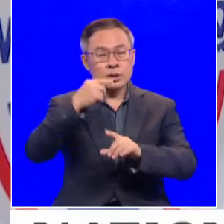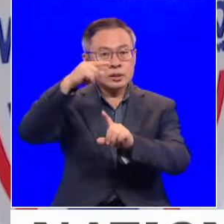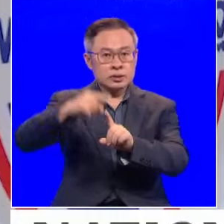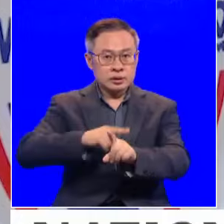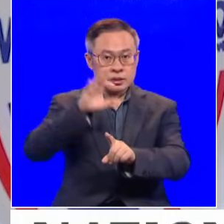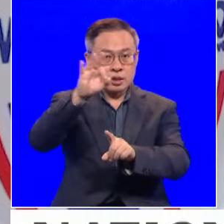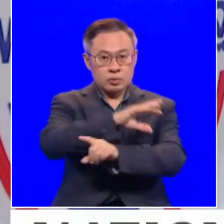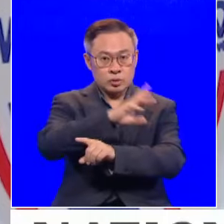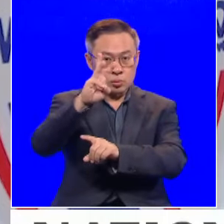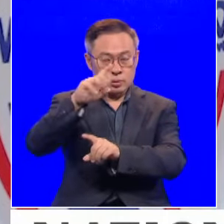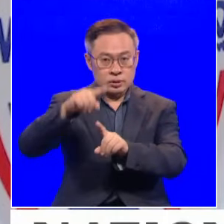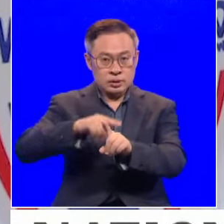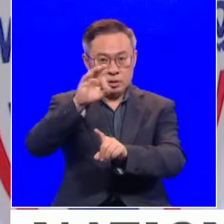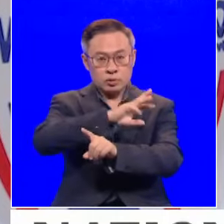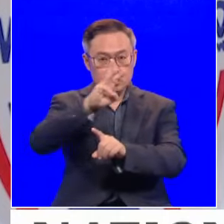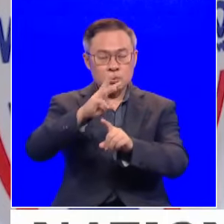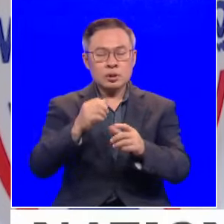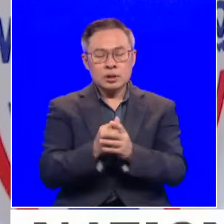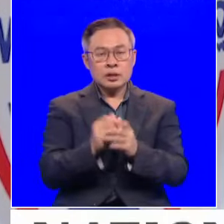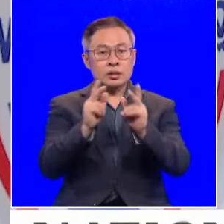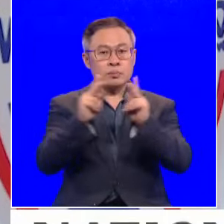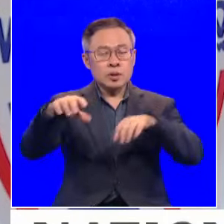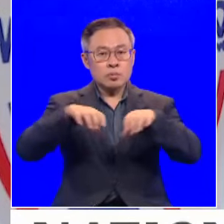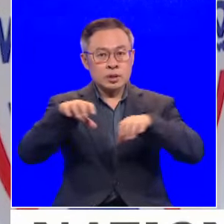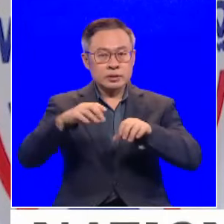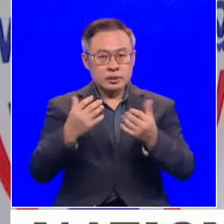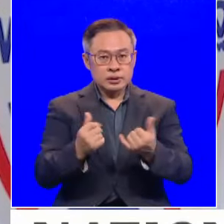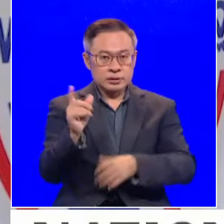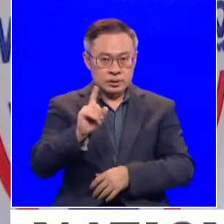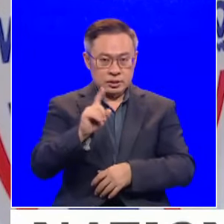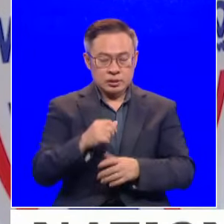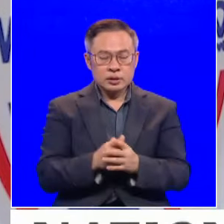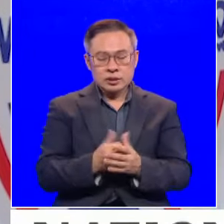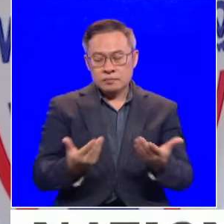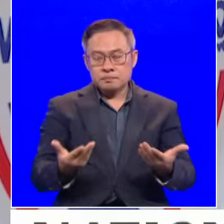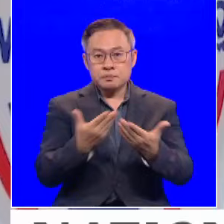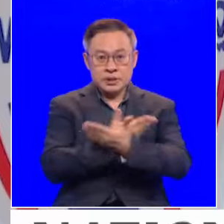ายนนี้ค่ะรายชื่อของกรรมการบริหารพรรคที่ได้มีการปรับเปลี่ยนจะมี